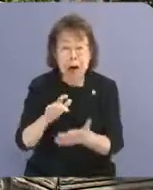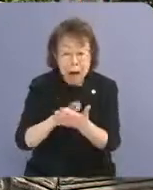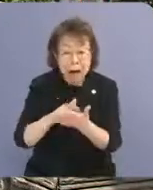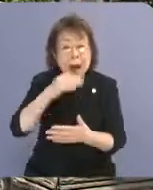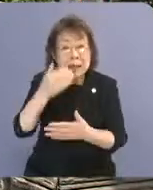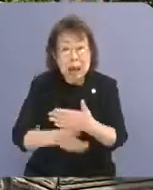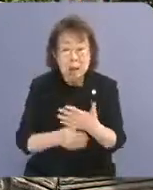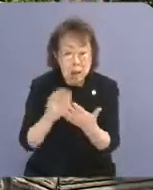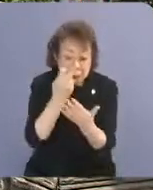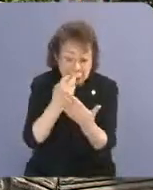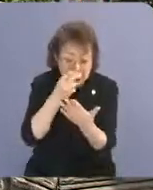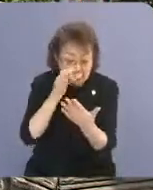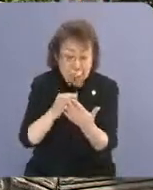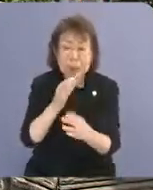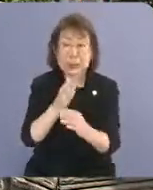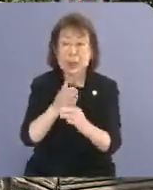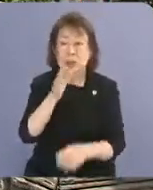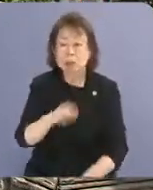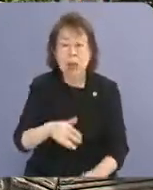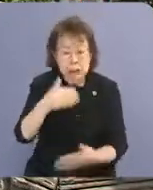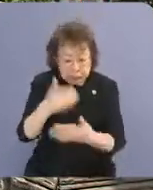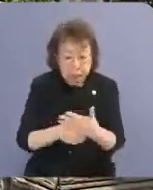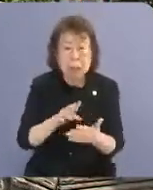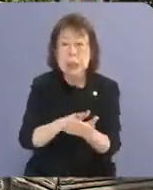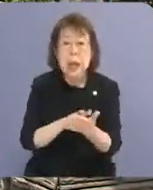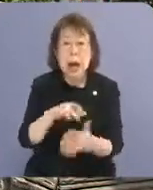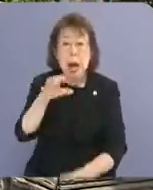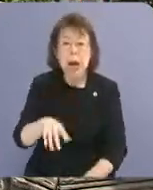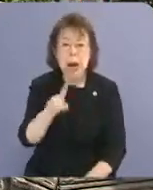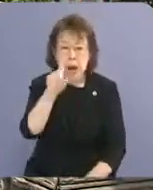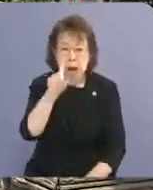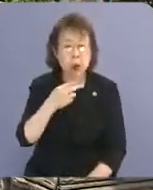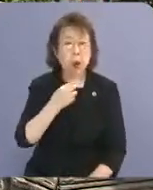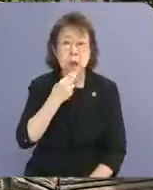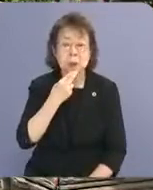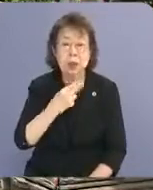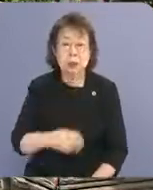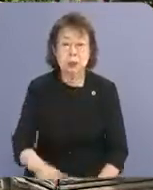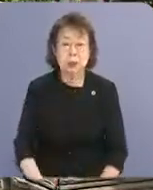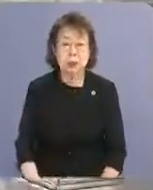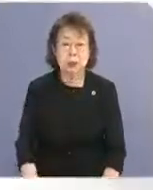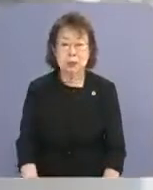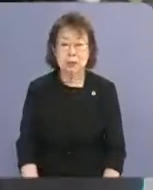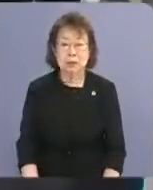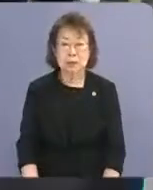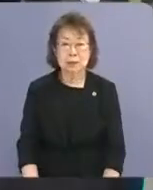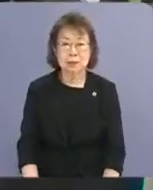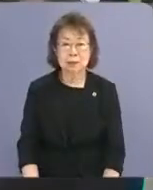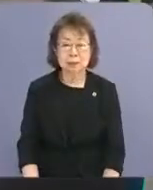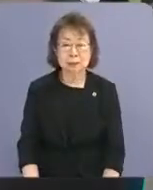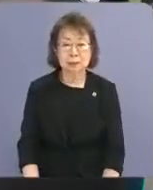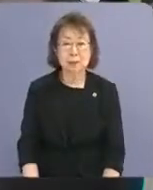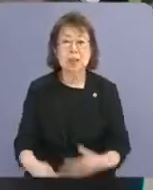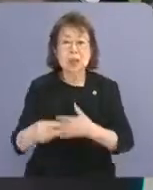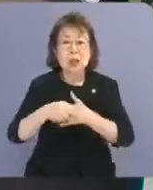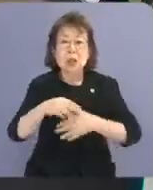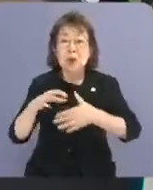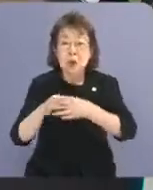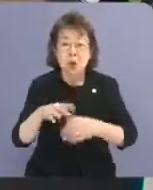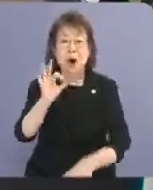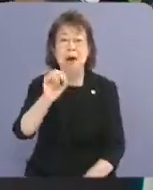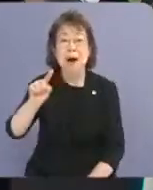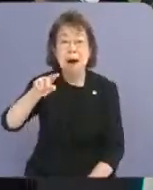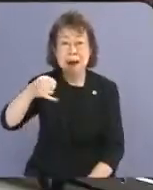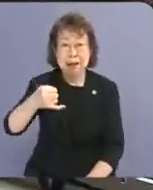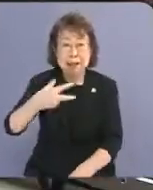백신을 검색하고 있지만 자녀 백신의 있는 곳은 단 한 곳도 없습니다 그 시각 의료기관은 아스트라제네카